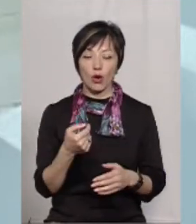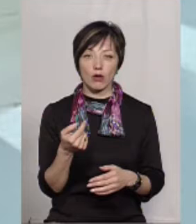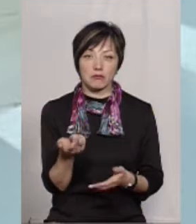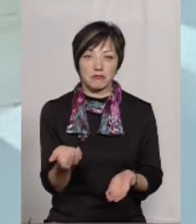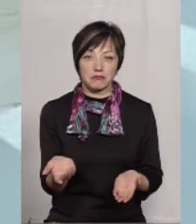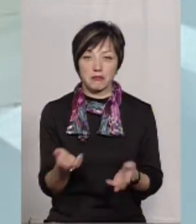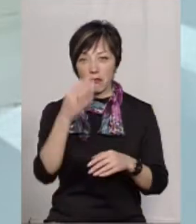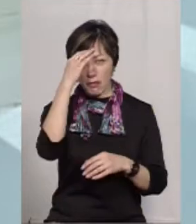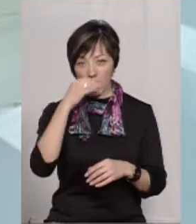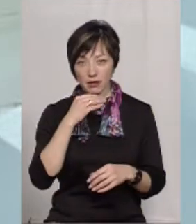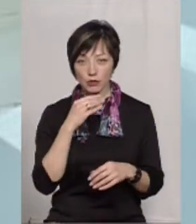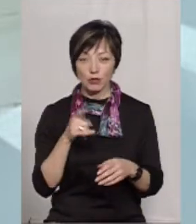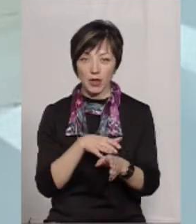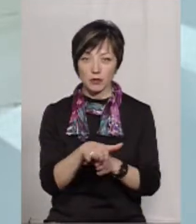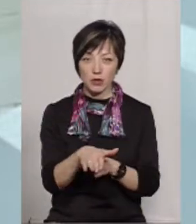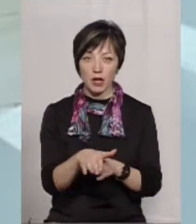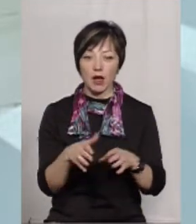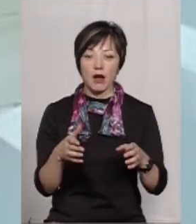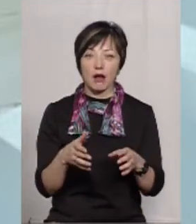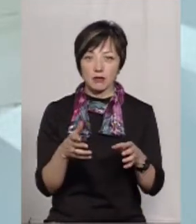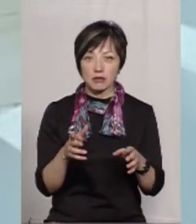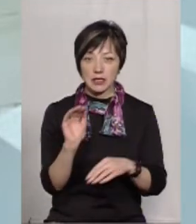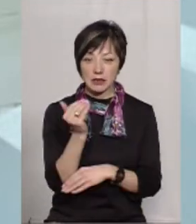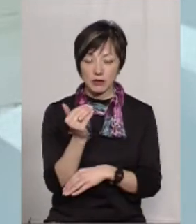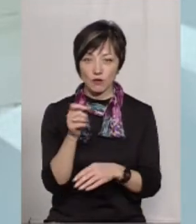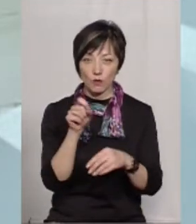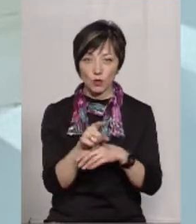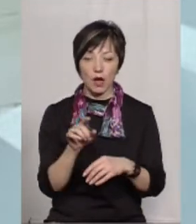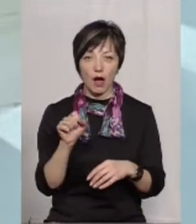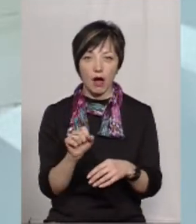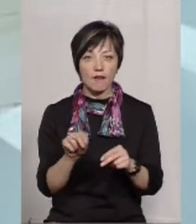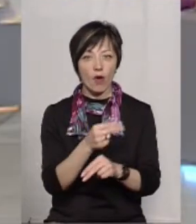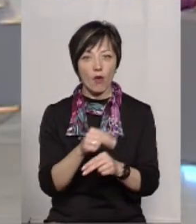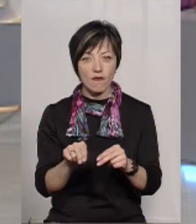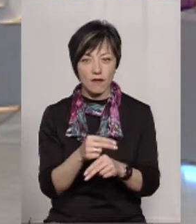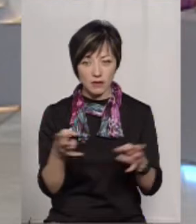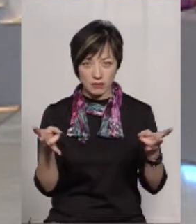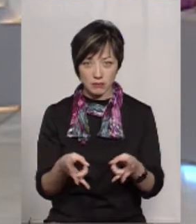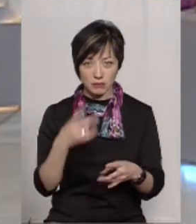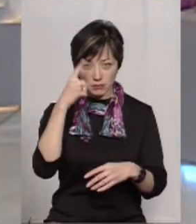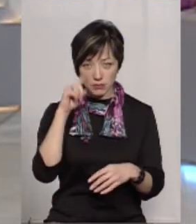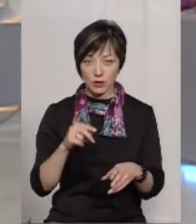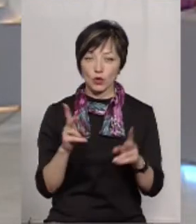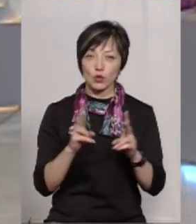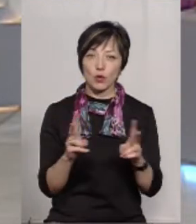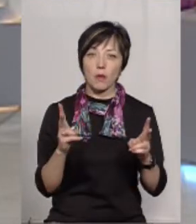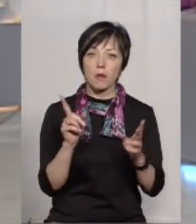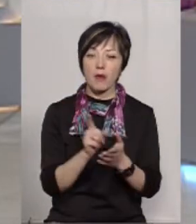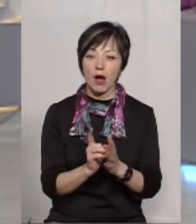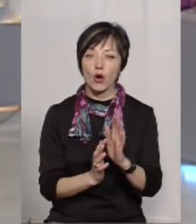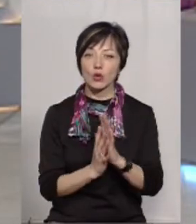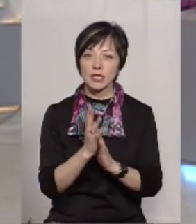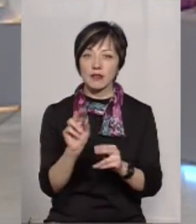ролі не тільки батька, щоб реалізувати репродуктивну функцію, а й до ролі вихователя, до того, хто має